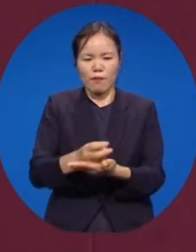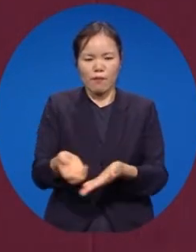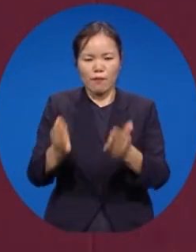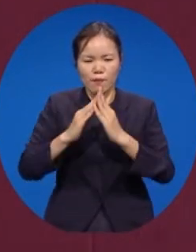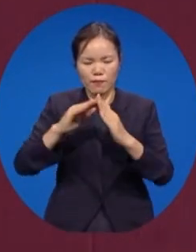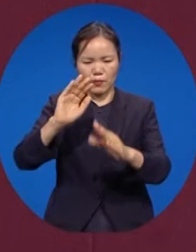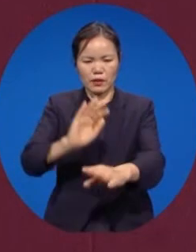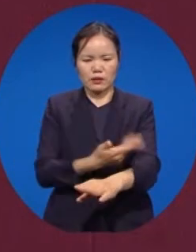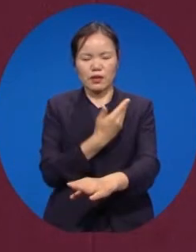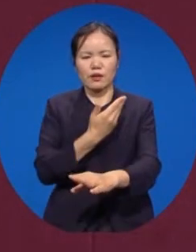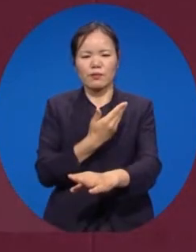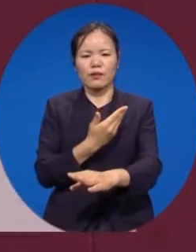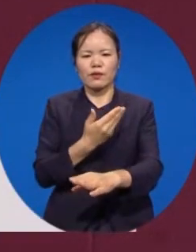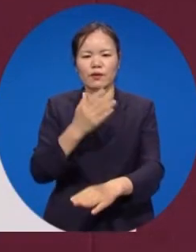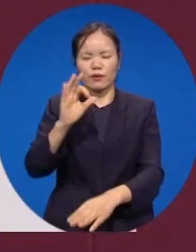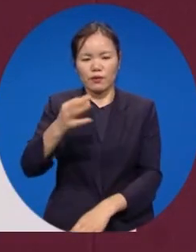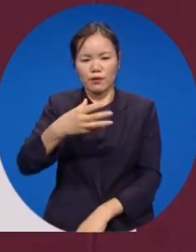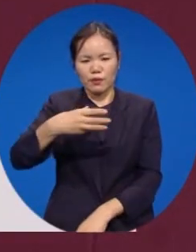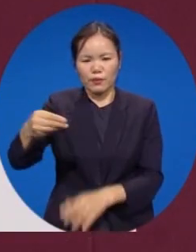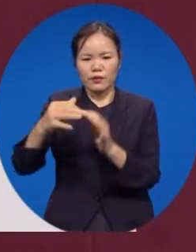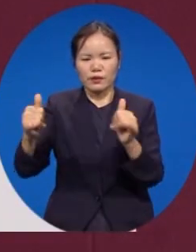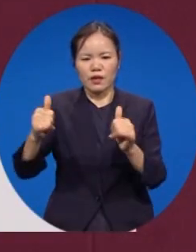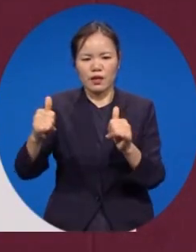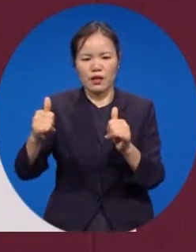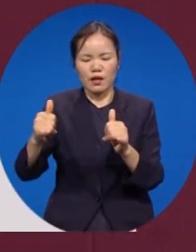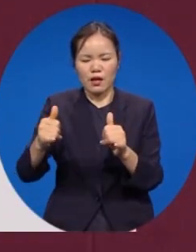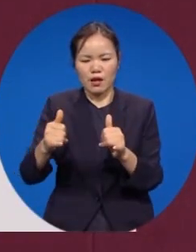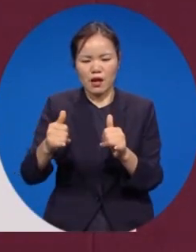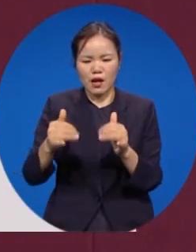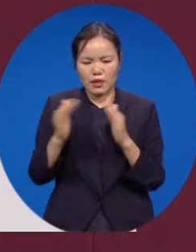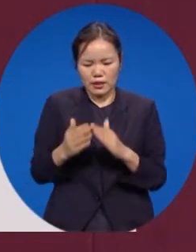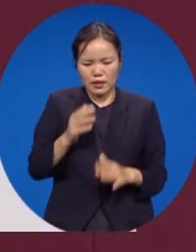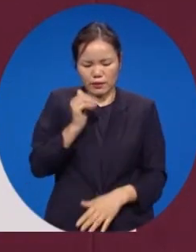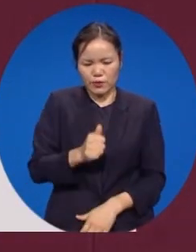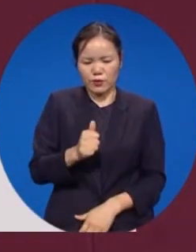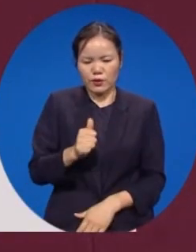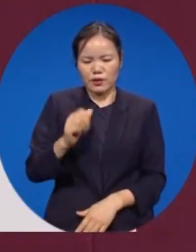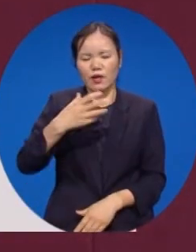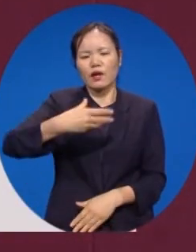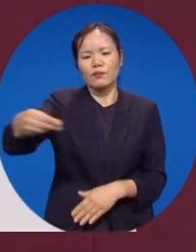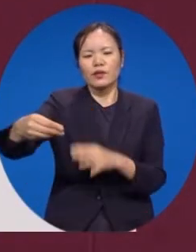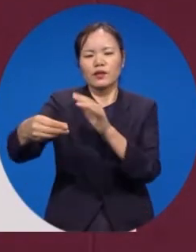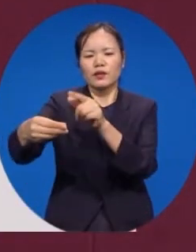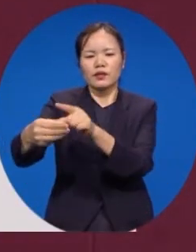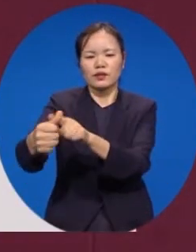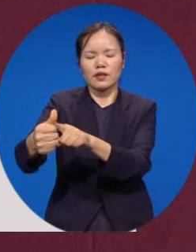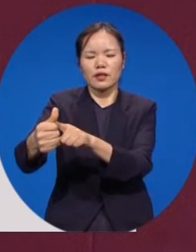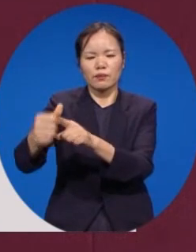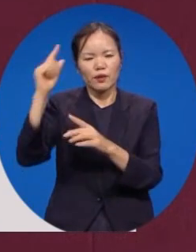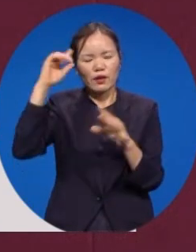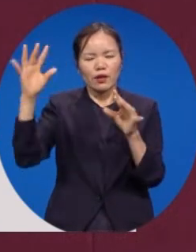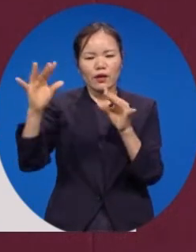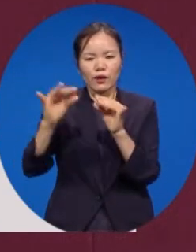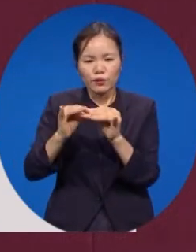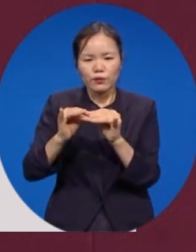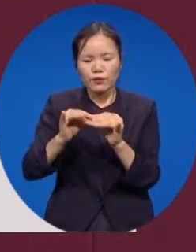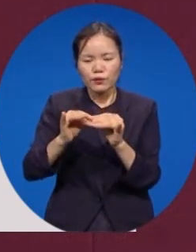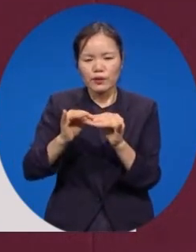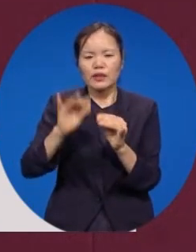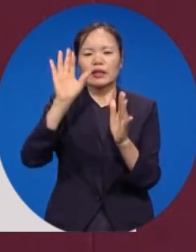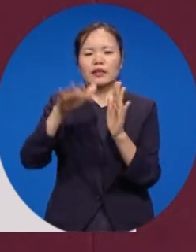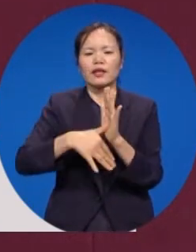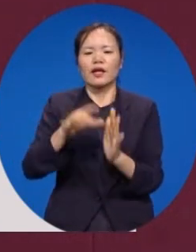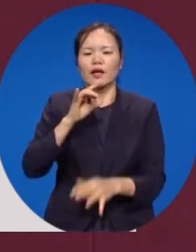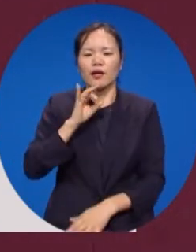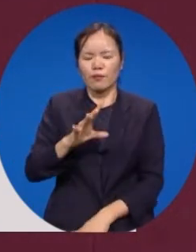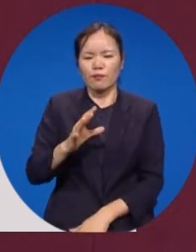착오로 임대인은 임차인의 동의를 얻어야만 집세를 올릴 수 있는 것으로 판명되었습니다.